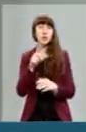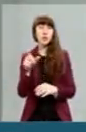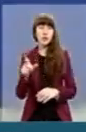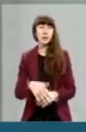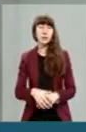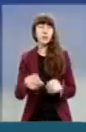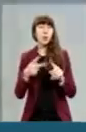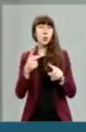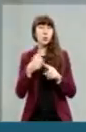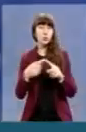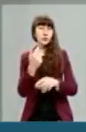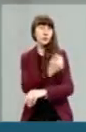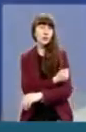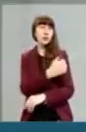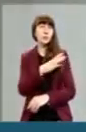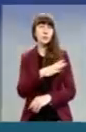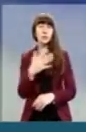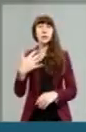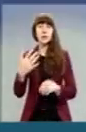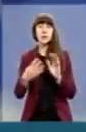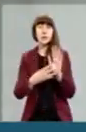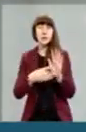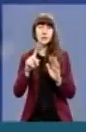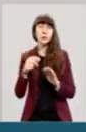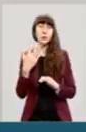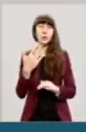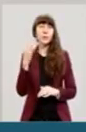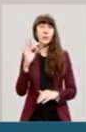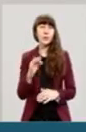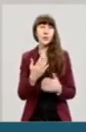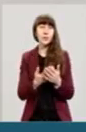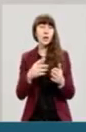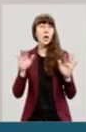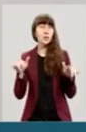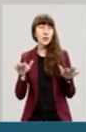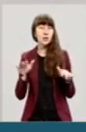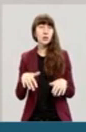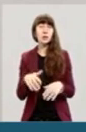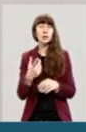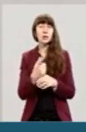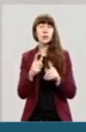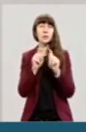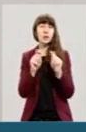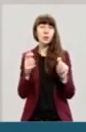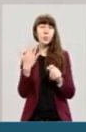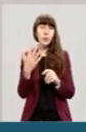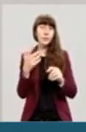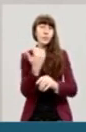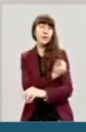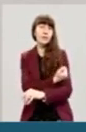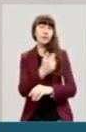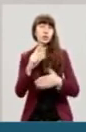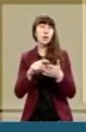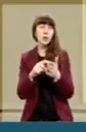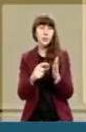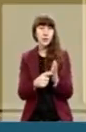64,2%. Из них вторым компонентом вакцинированы 59,5%. К примеру, в городе Аркалык для этого развернуто 5 прививочных кабинетов.